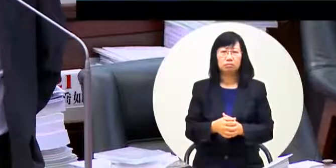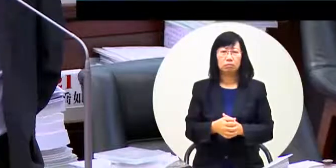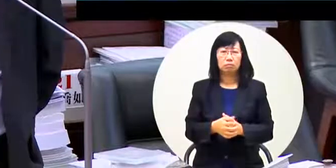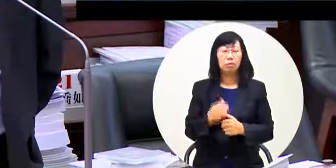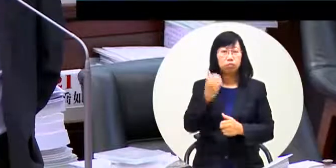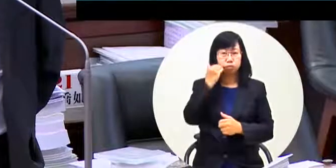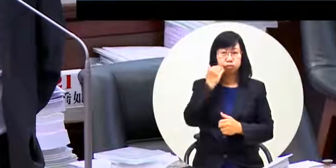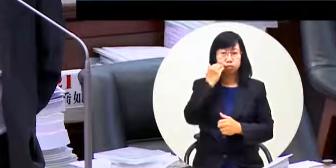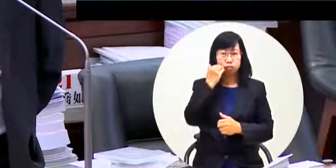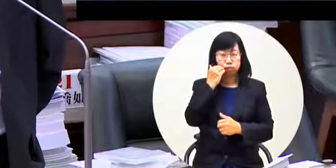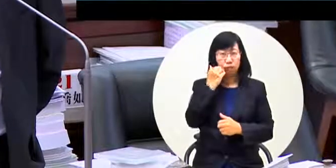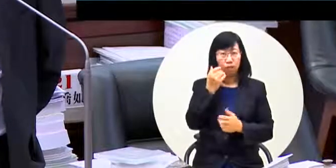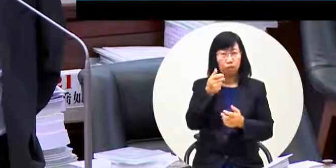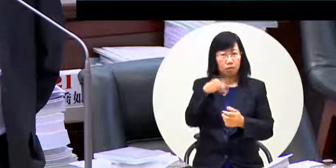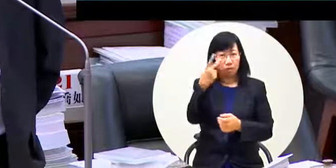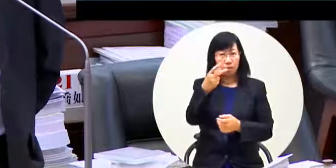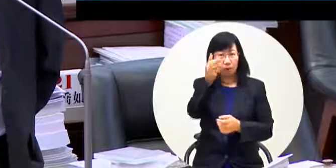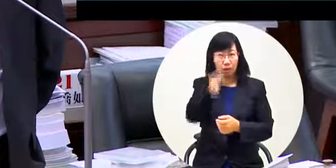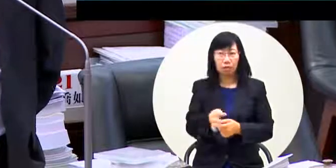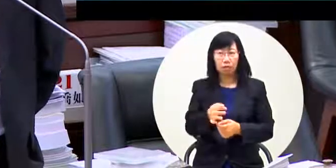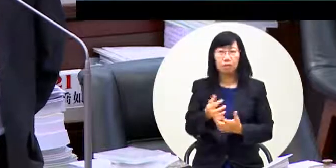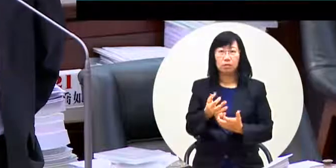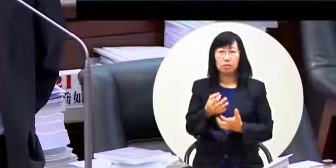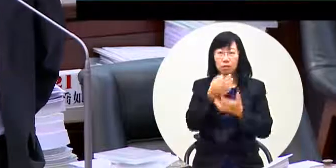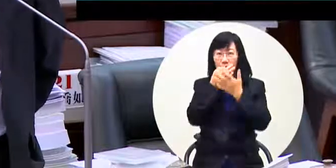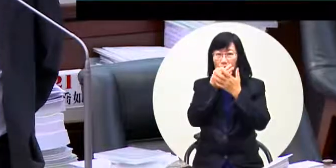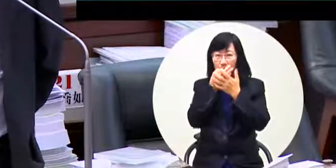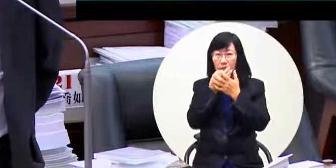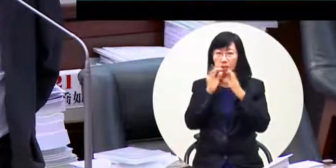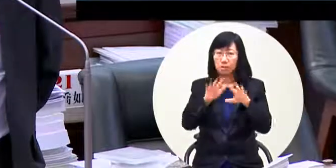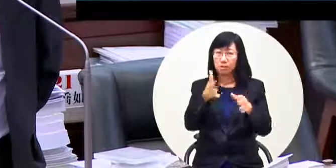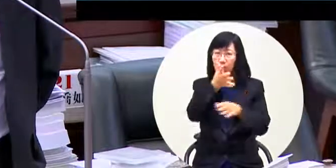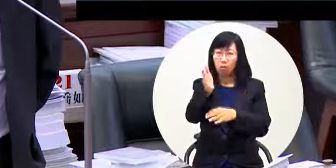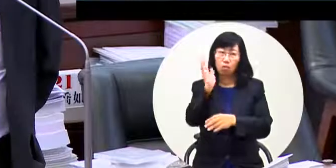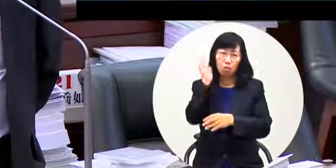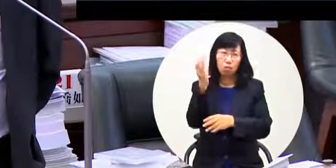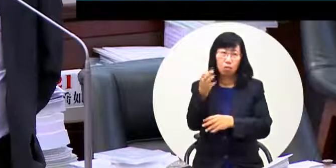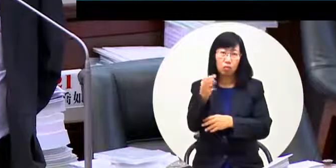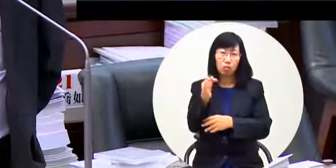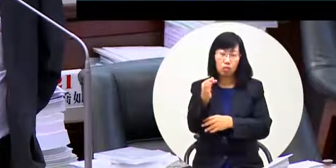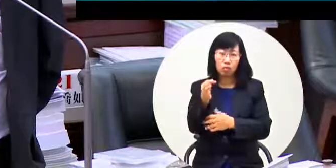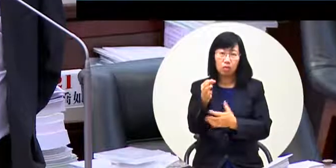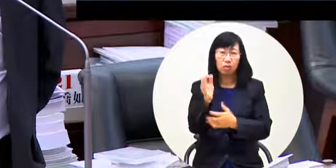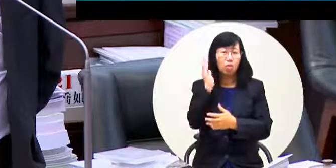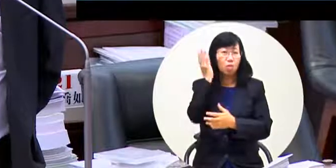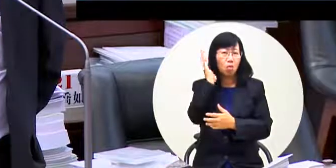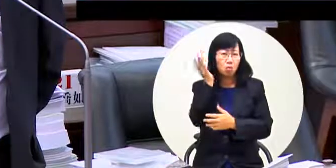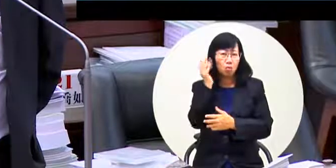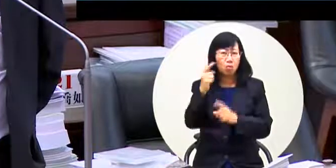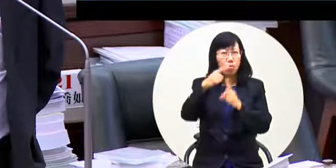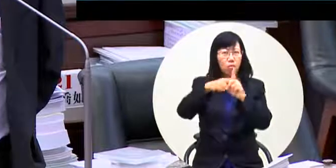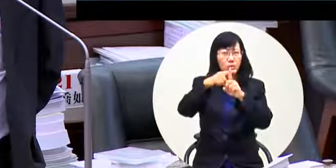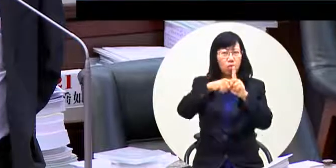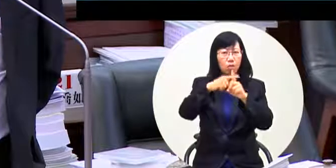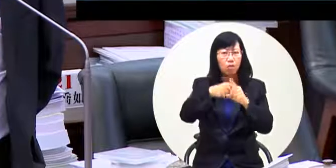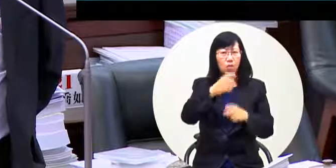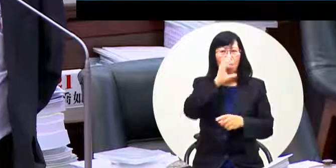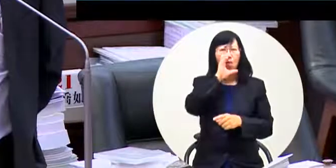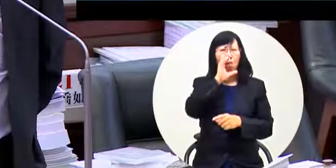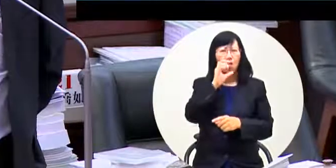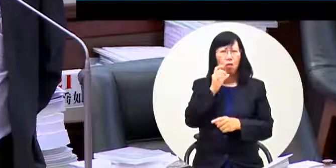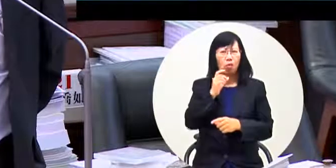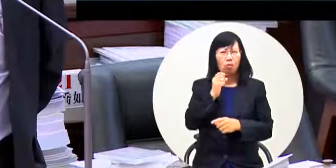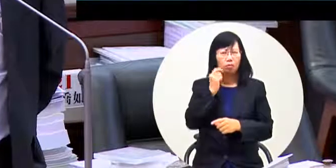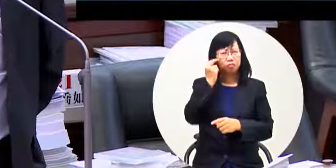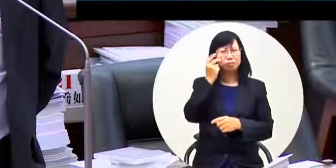咱即卖水质阁是安怎？口感不佳的水质，市长报告，伊的每一度也是